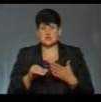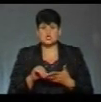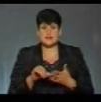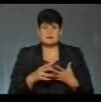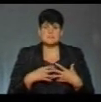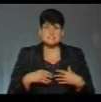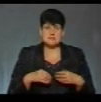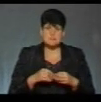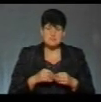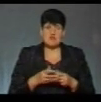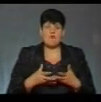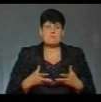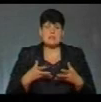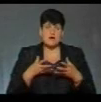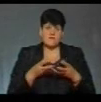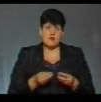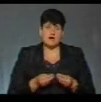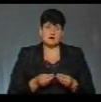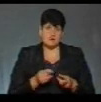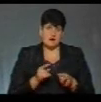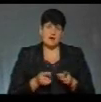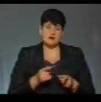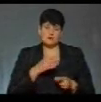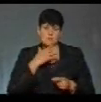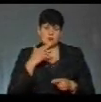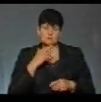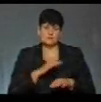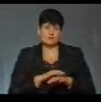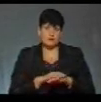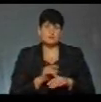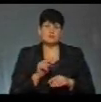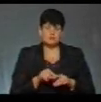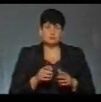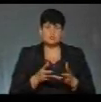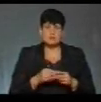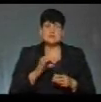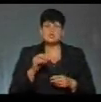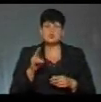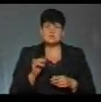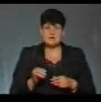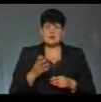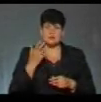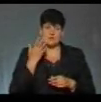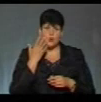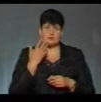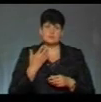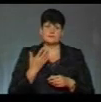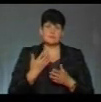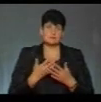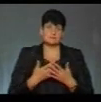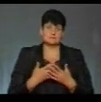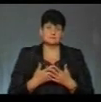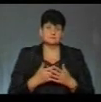сім'ї впливає, ну, реально багато факторів, в тому числі і соціальні, в тому числі, коли, можливо,